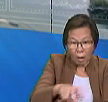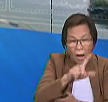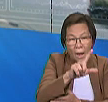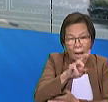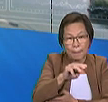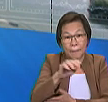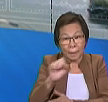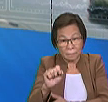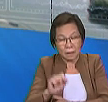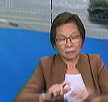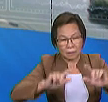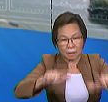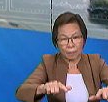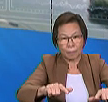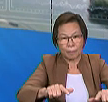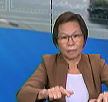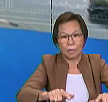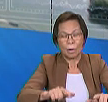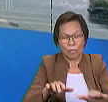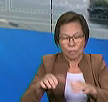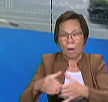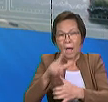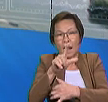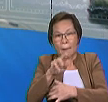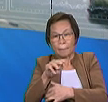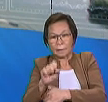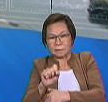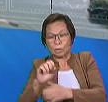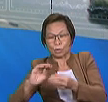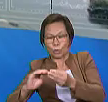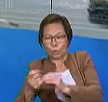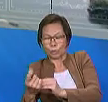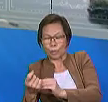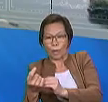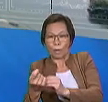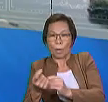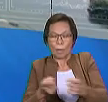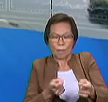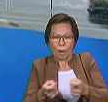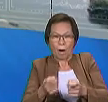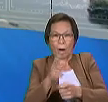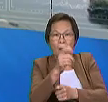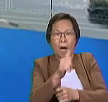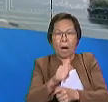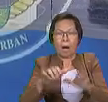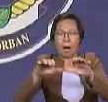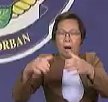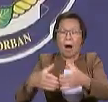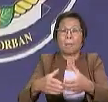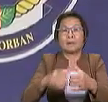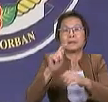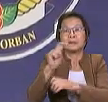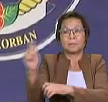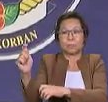LMS ini diletakkan di bawah skuadron LMS ke-11 markas pemerintahan armada timur